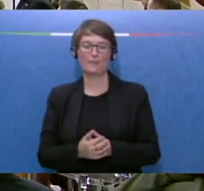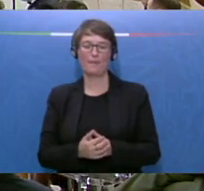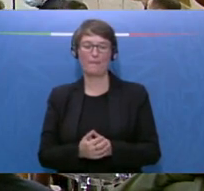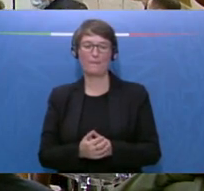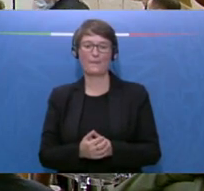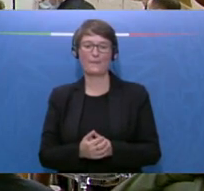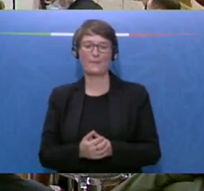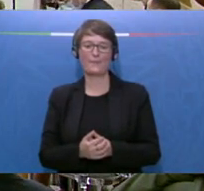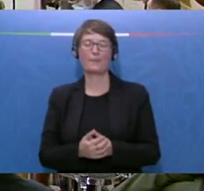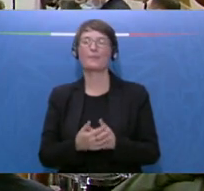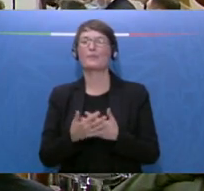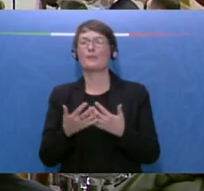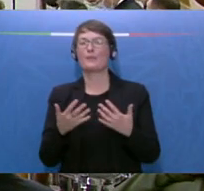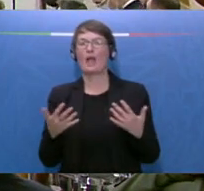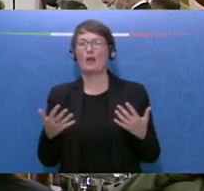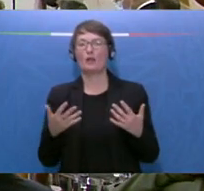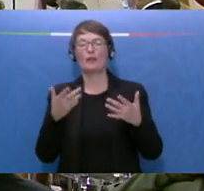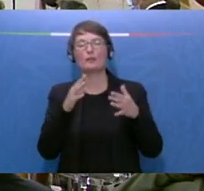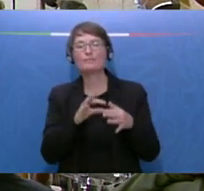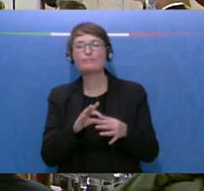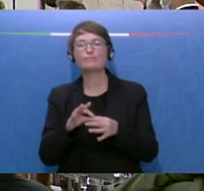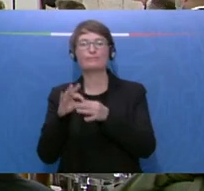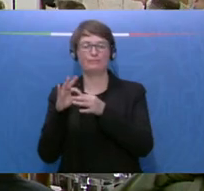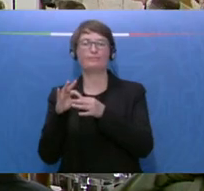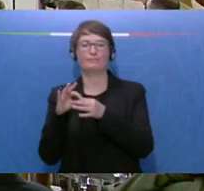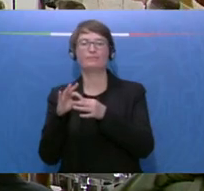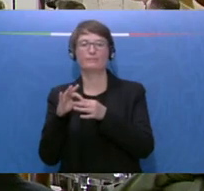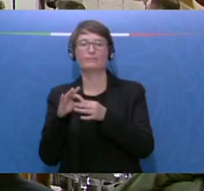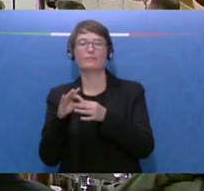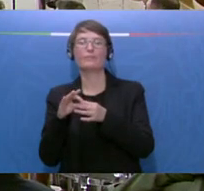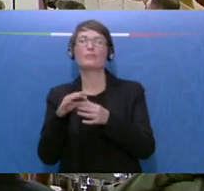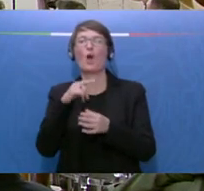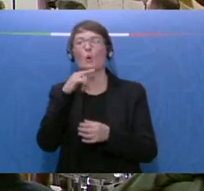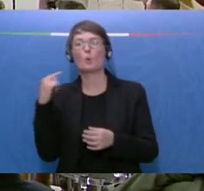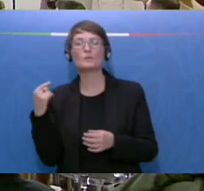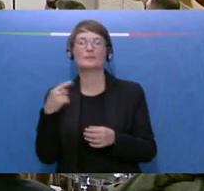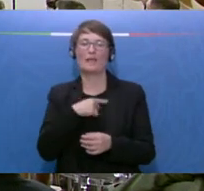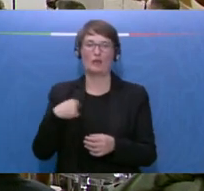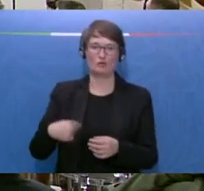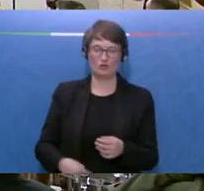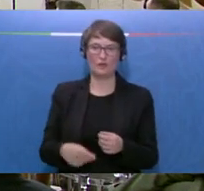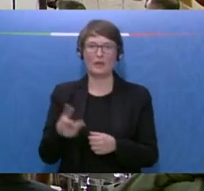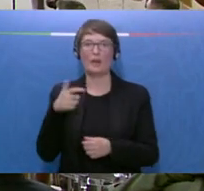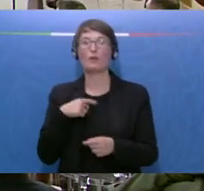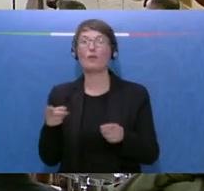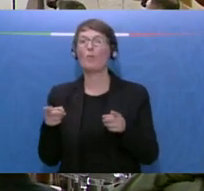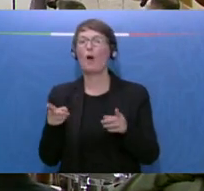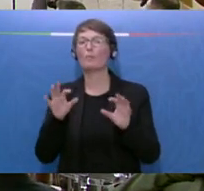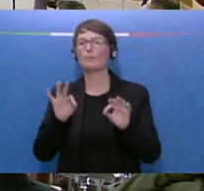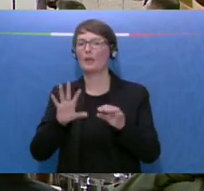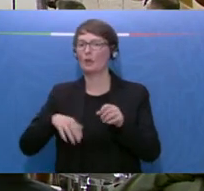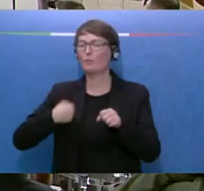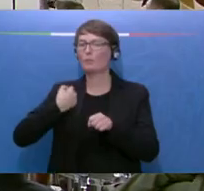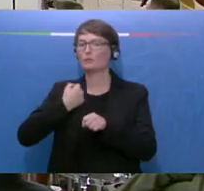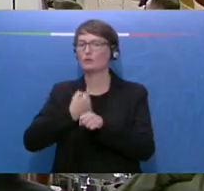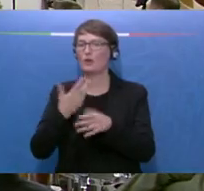dove attorno sul discorso russia cina perché in un momento storico tra l'altro in cui gli stati uniti sono tornati